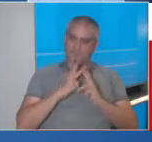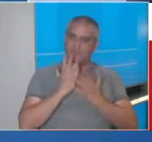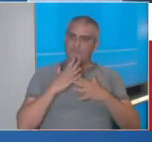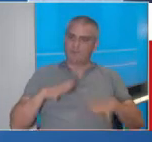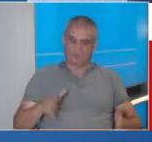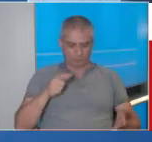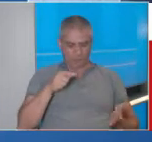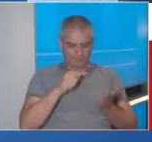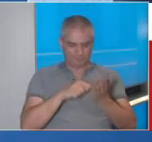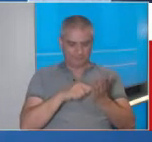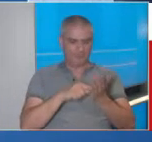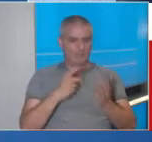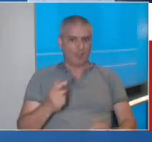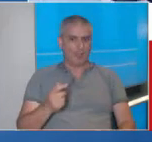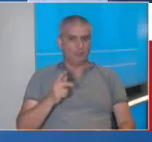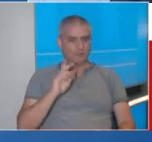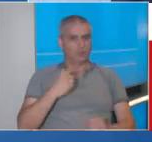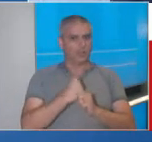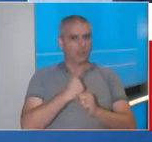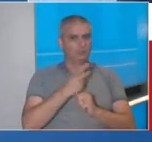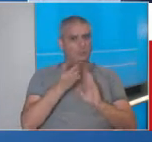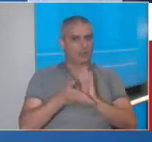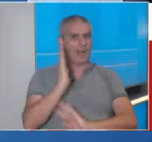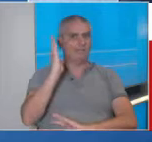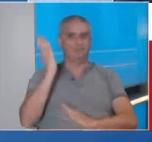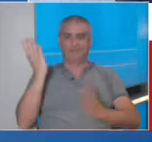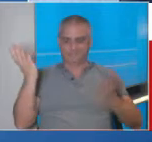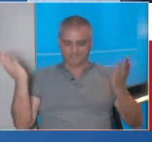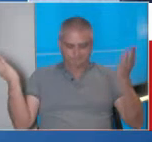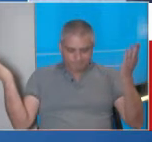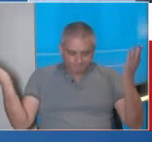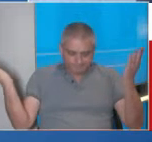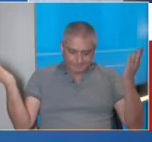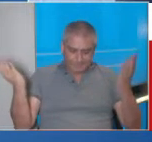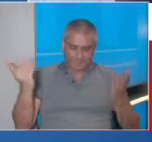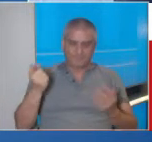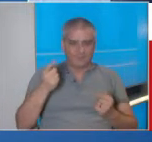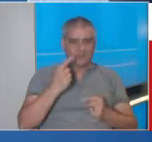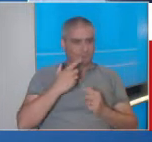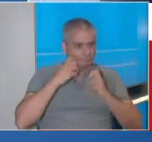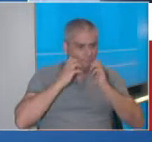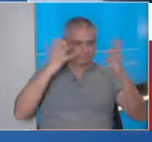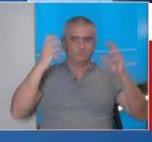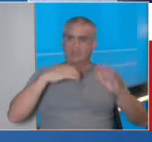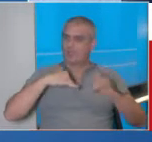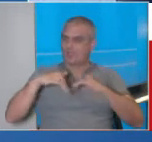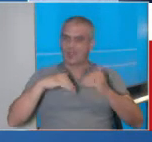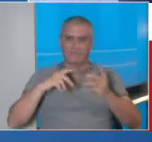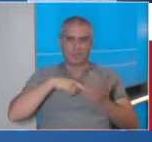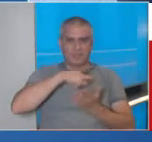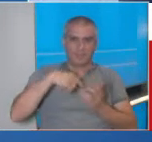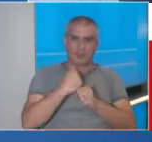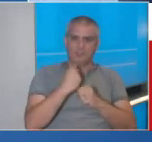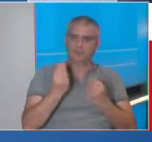אז אולי זו דווקא הסיבה שצריכה לגרום לו לצאת ואתה יודע, לפרוץ ברחובות, בכיכרות, לעשות